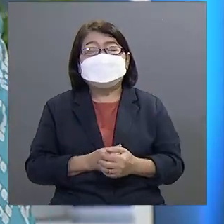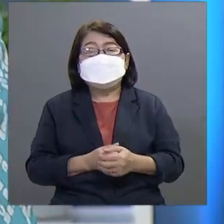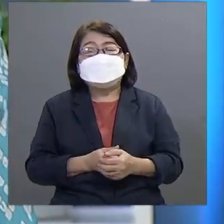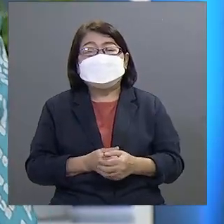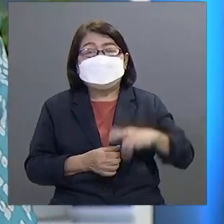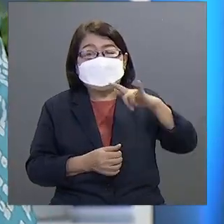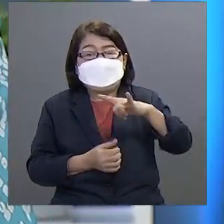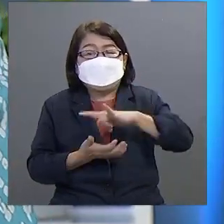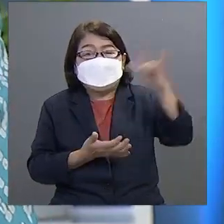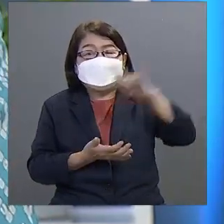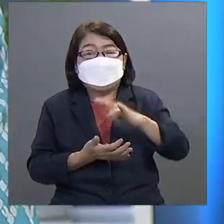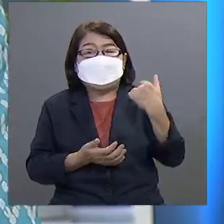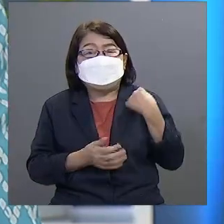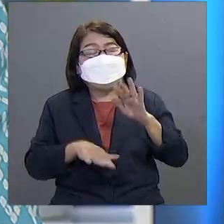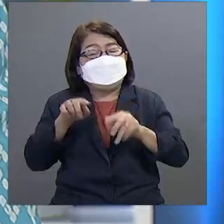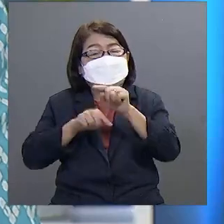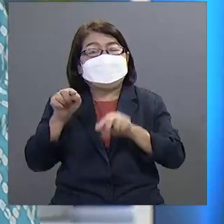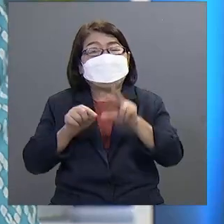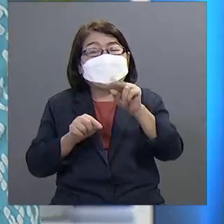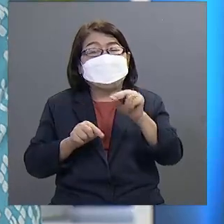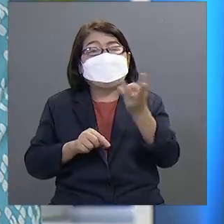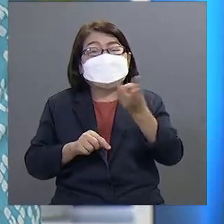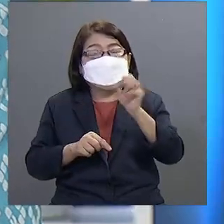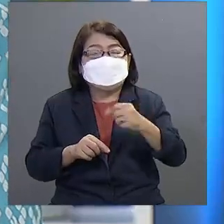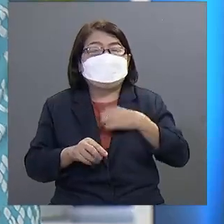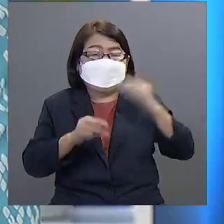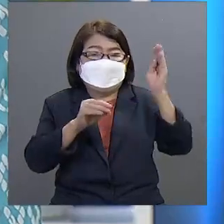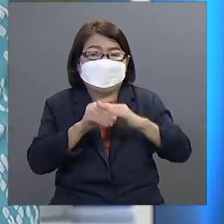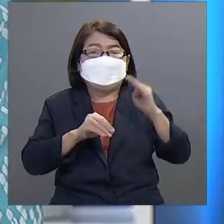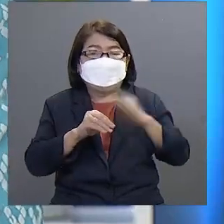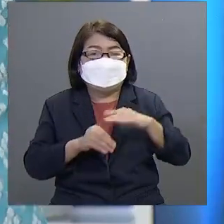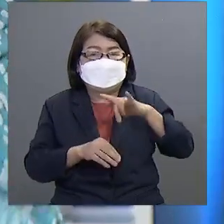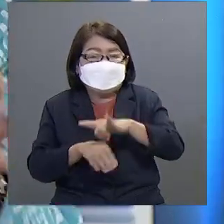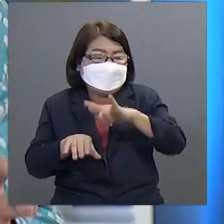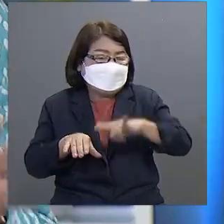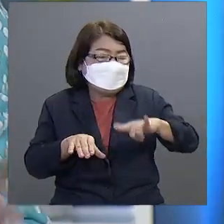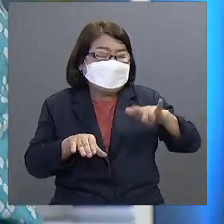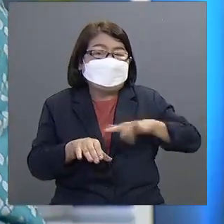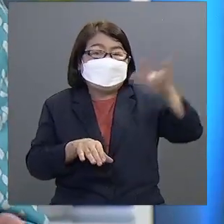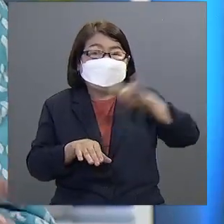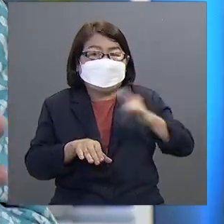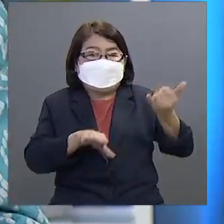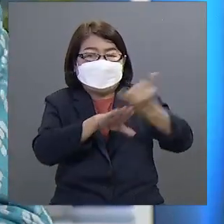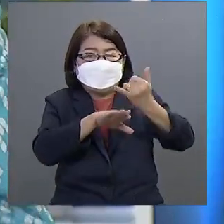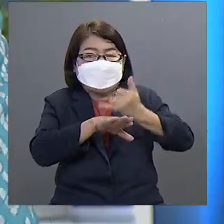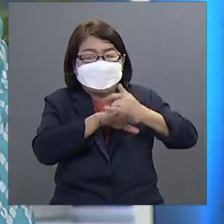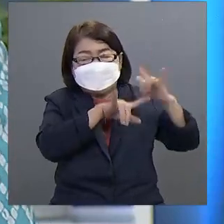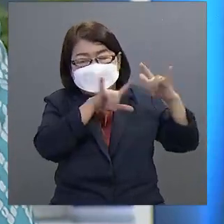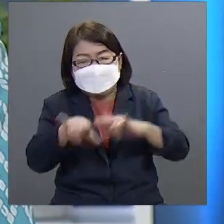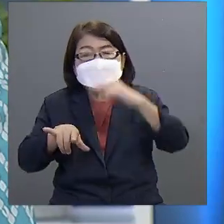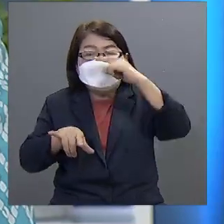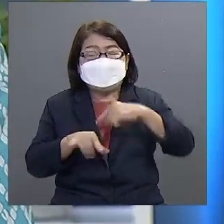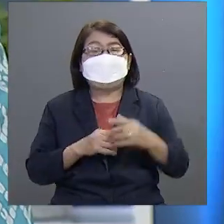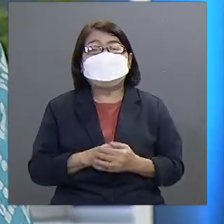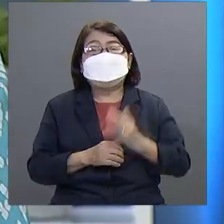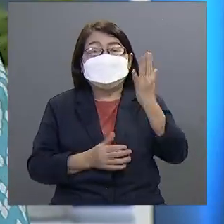องครับประเทศเราต้องการเพิ่มให้ได้มากกว่านี้เพื่อจะทำจำนวนคนให้เข้ามามากขึ้นทำให้การจ้างงานเกิดขึ้น